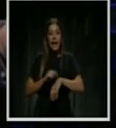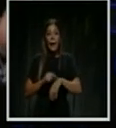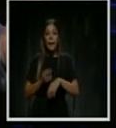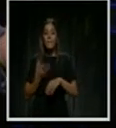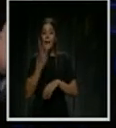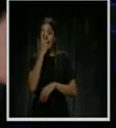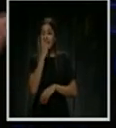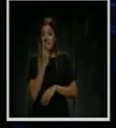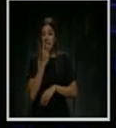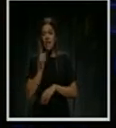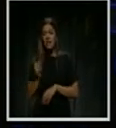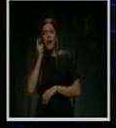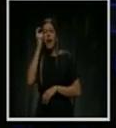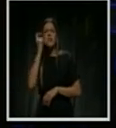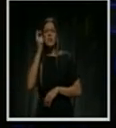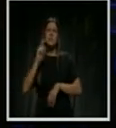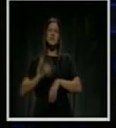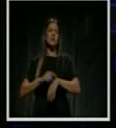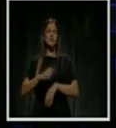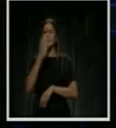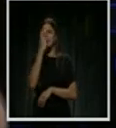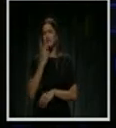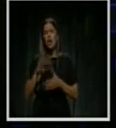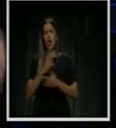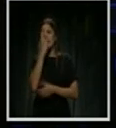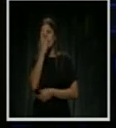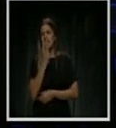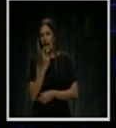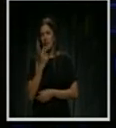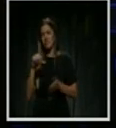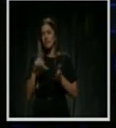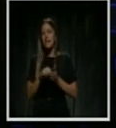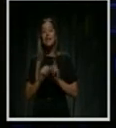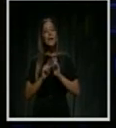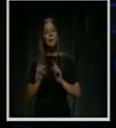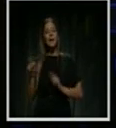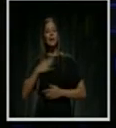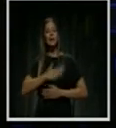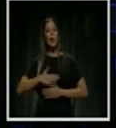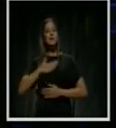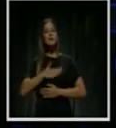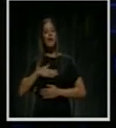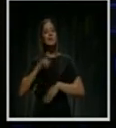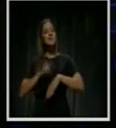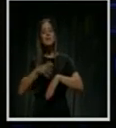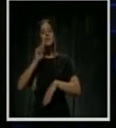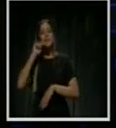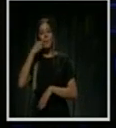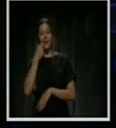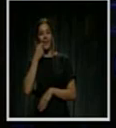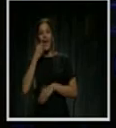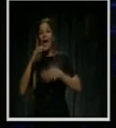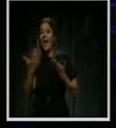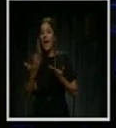daħlet biża li se jkun perjodu ikrah f'ħajjitha u lillum qiegħda t'esperjenza li sbaħ perjodu f'ħajjitha għaliex